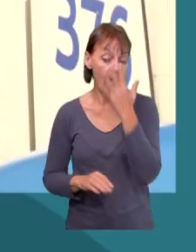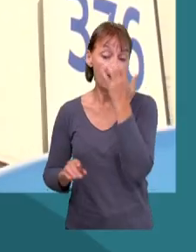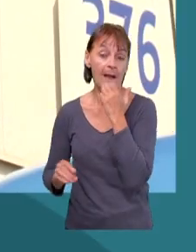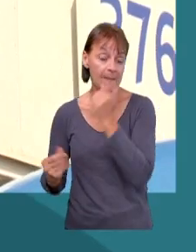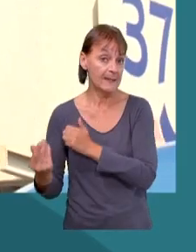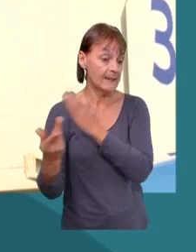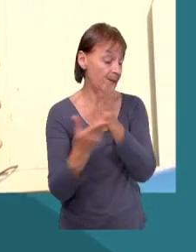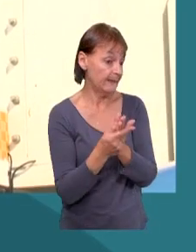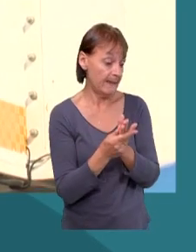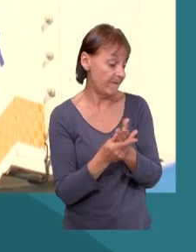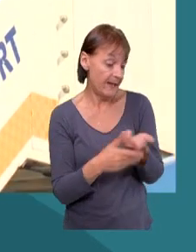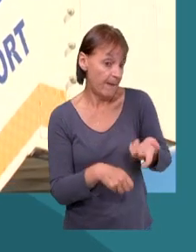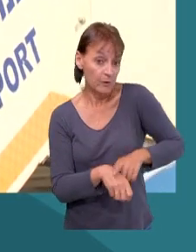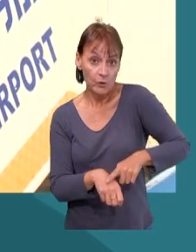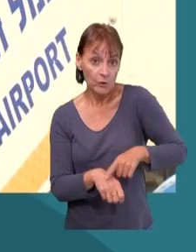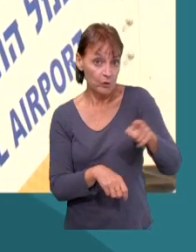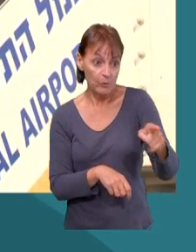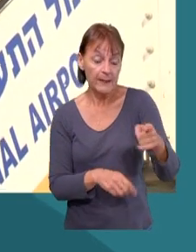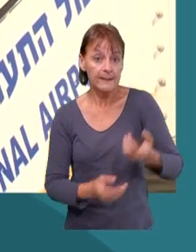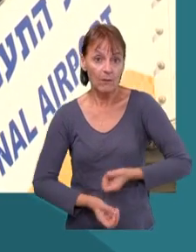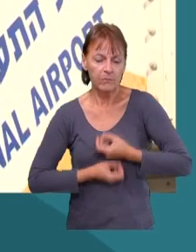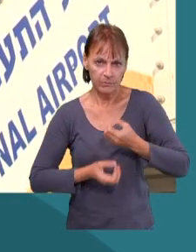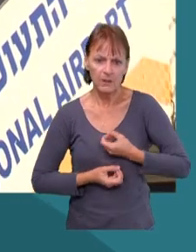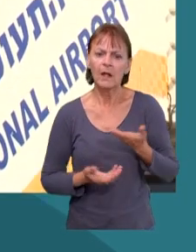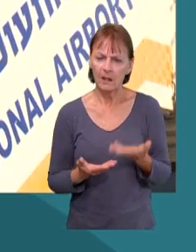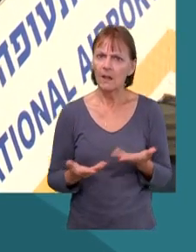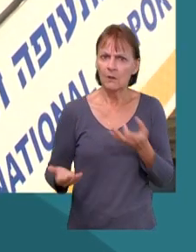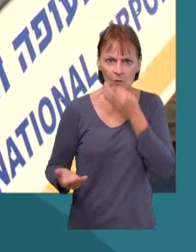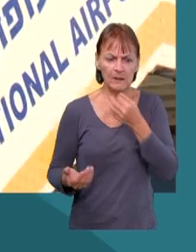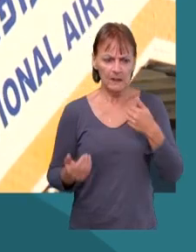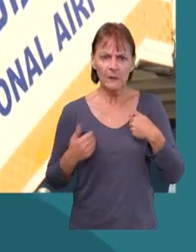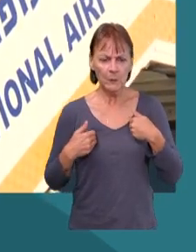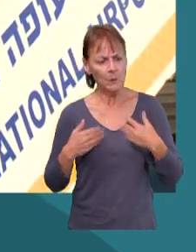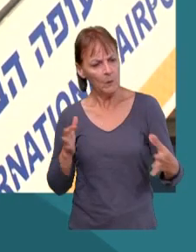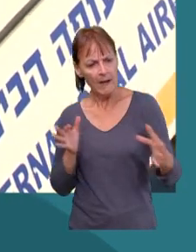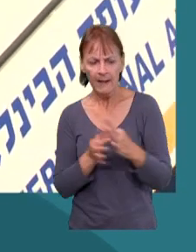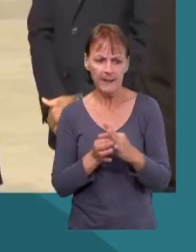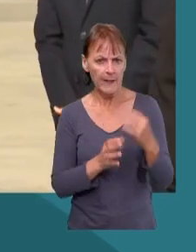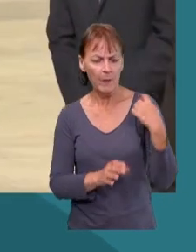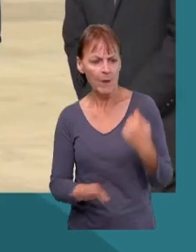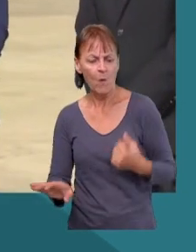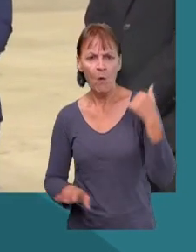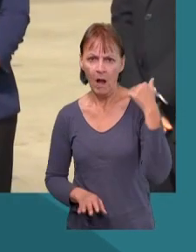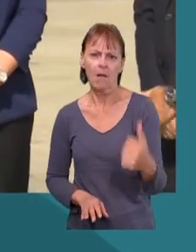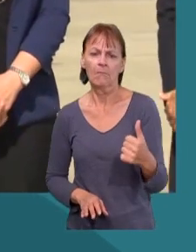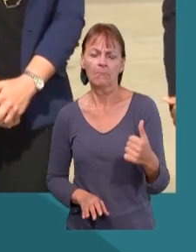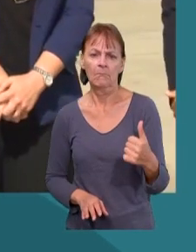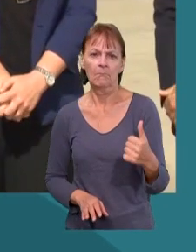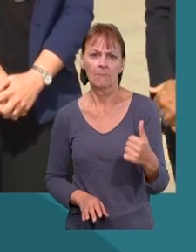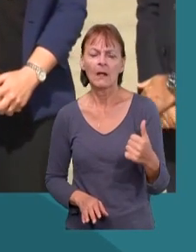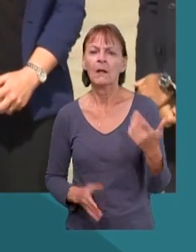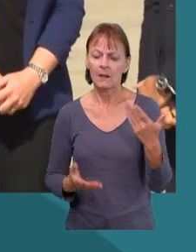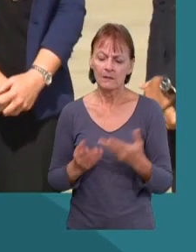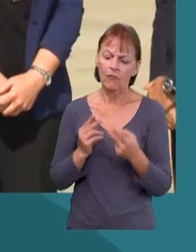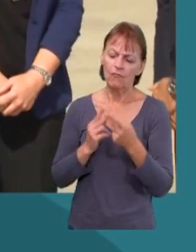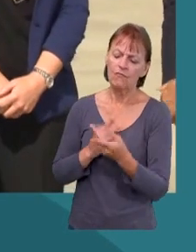dit, Anthony Blinken a voulu réaffirmer le rôle d'allié numéro un, de soutien principal des États-Unis vis-à-vis de l'État